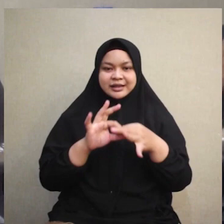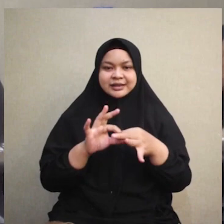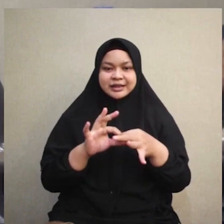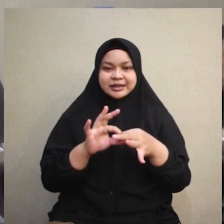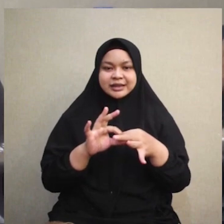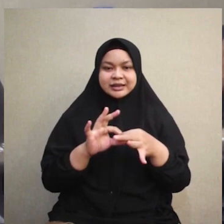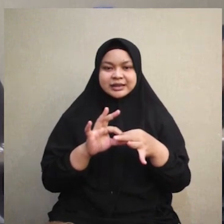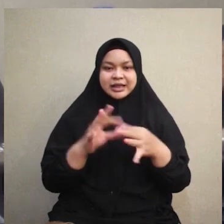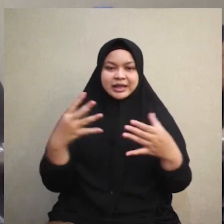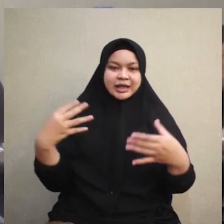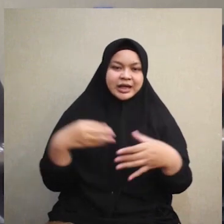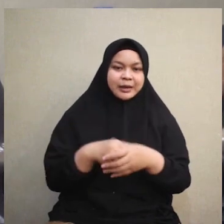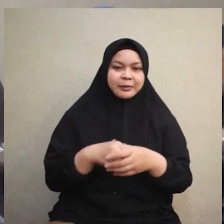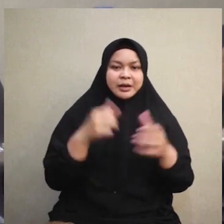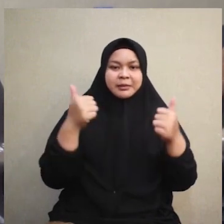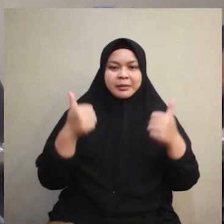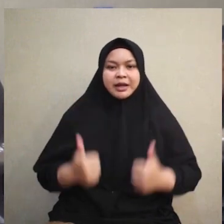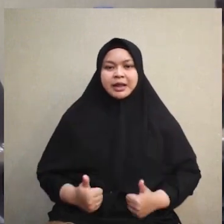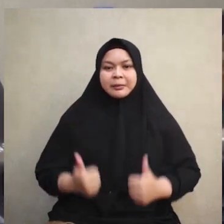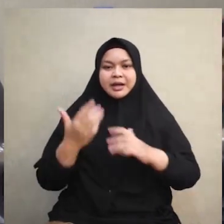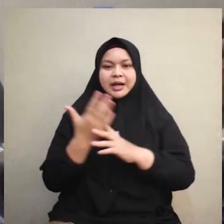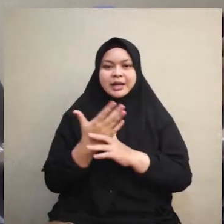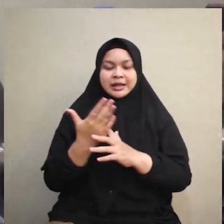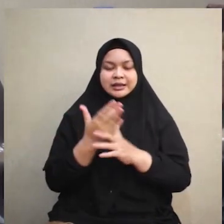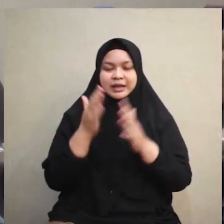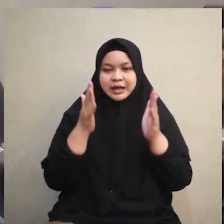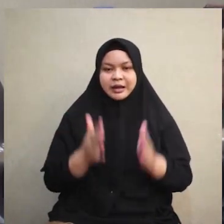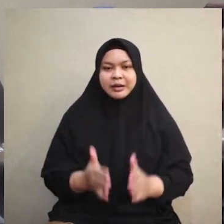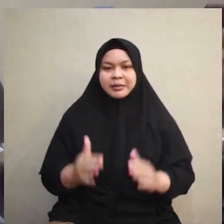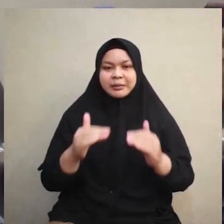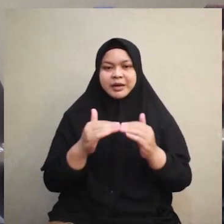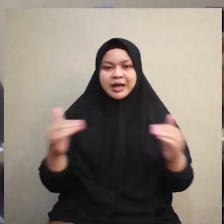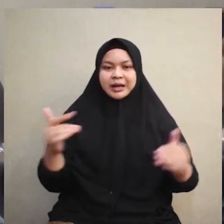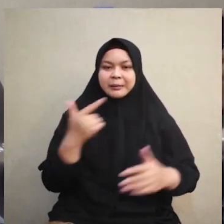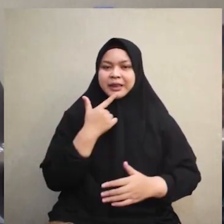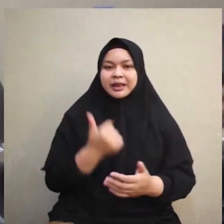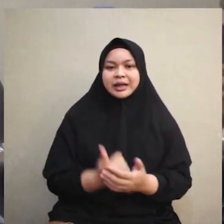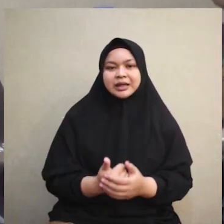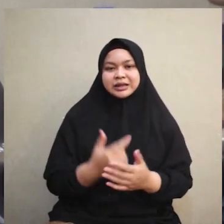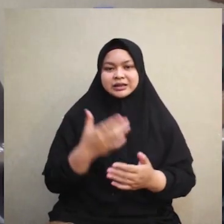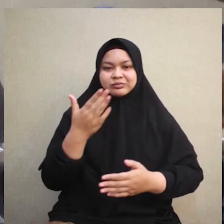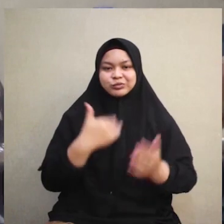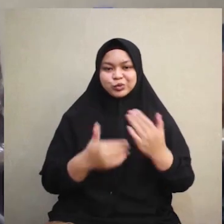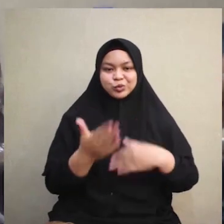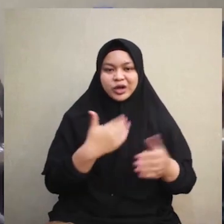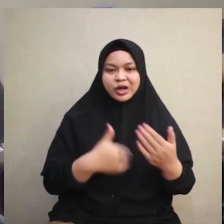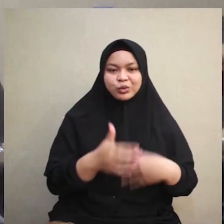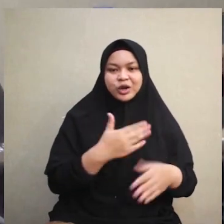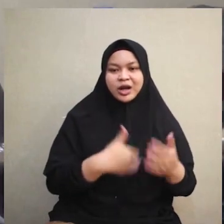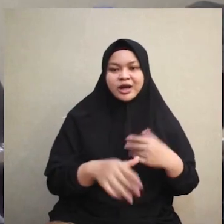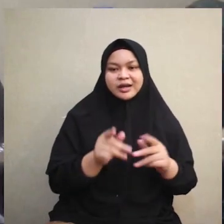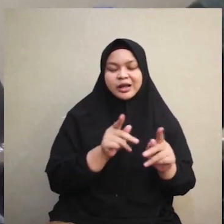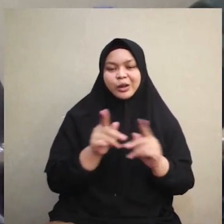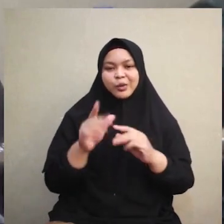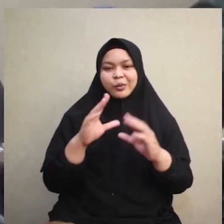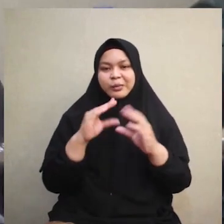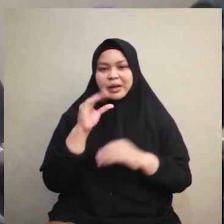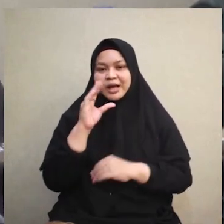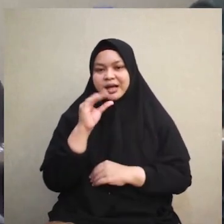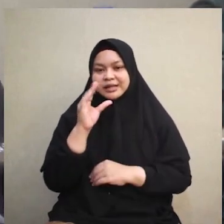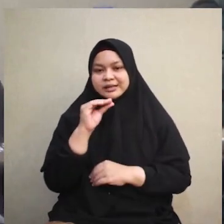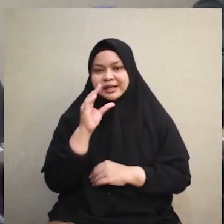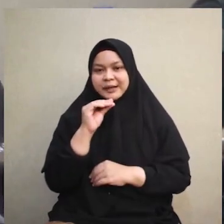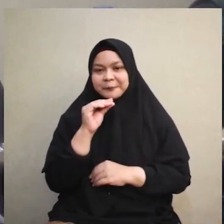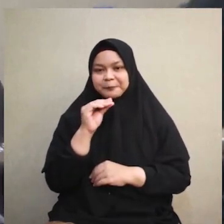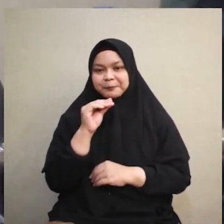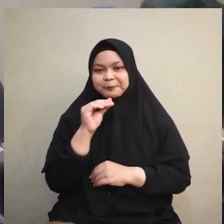penegak hukum dalam memantapkan akses terhadap keadilan ini sangat penting ini berulang-ulang kalau bahasa bahasa